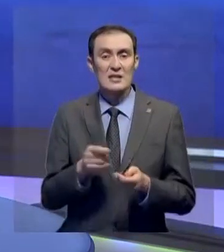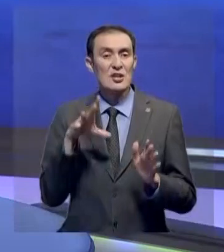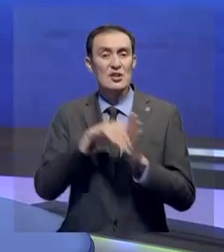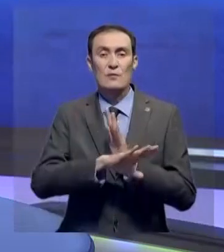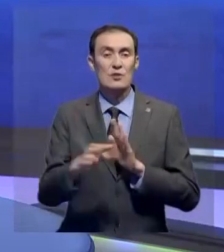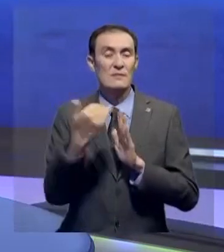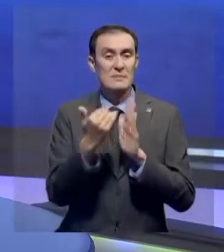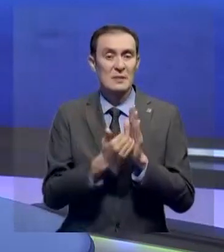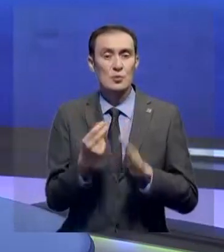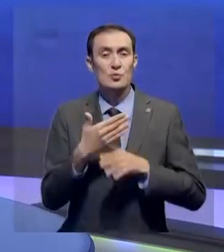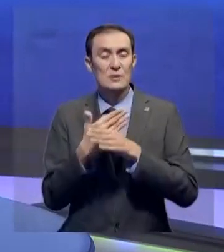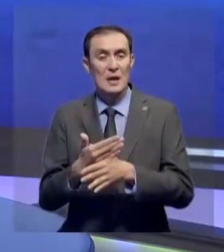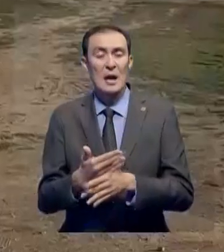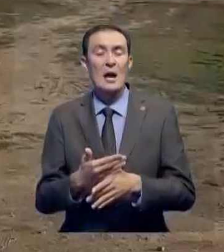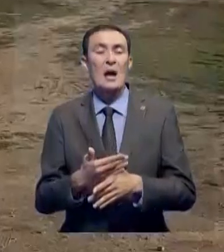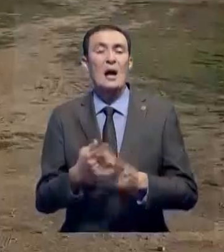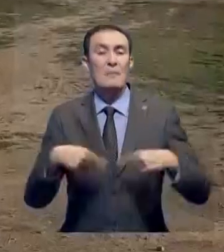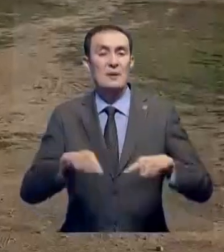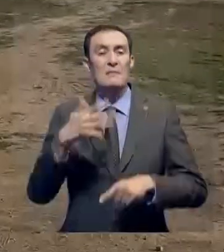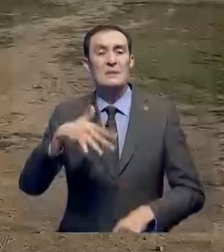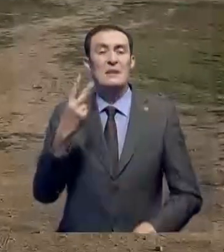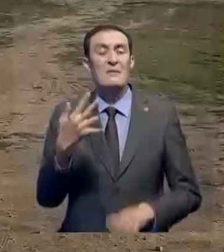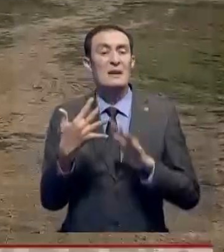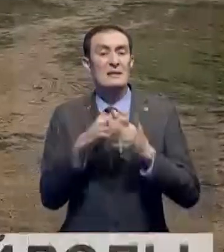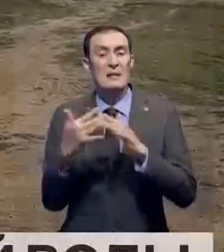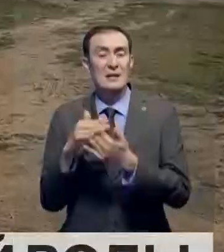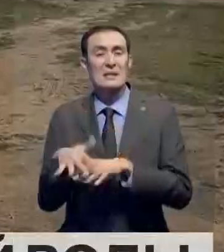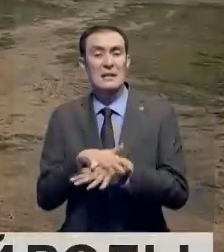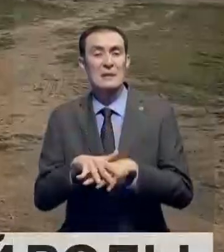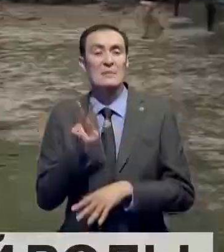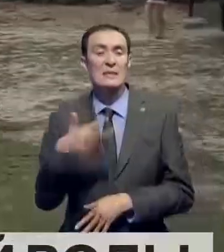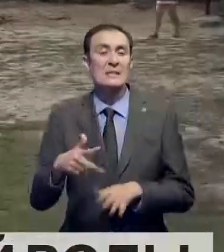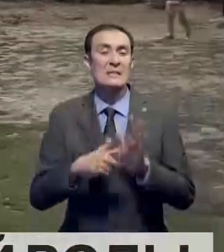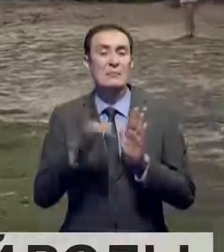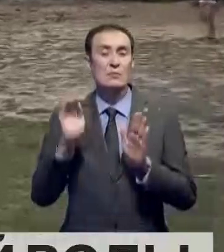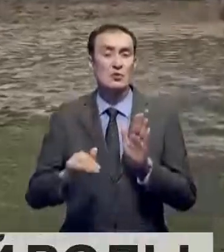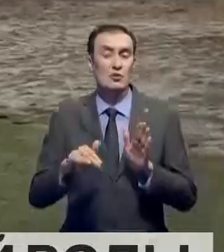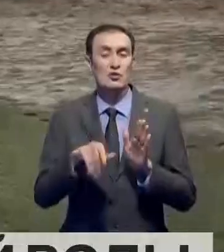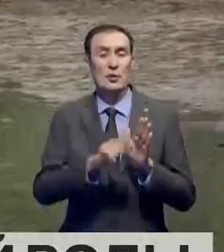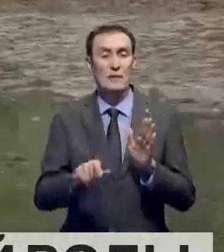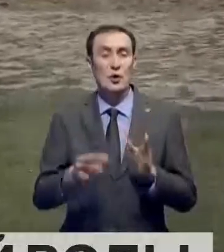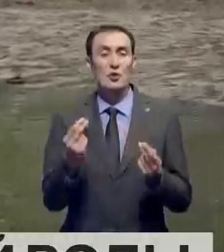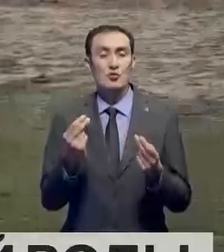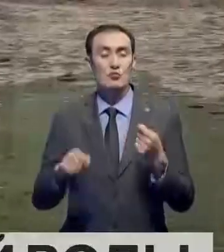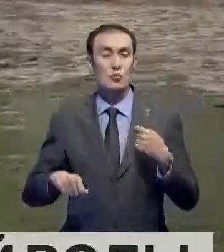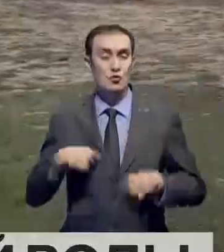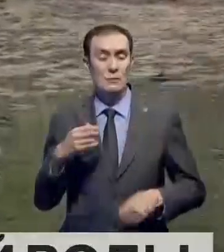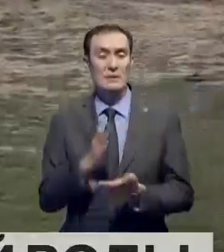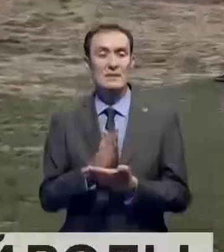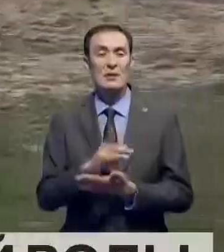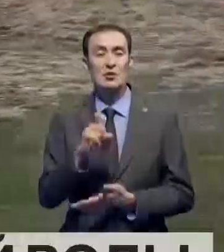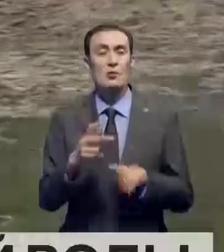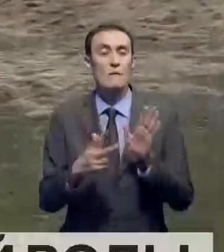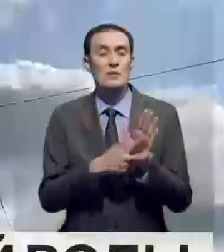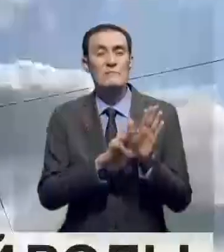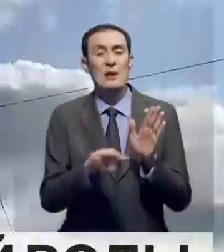не включили в список субсидируемых объектов 52 села с населением 37 тысяч человек. Сумма ущерба